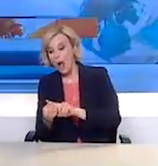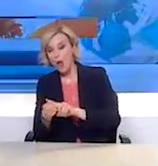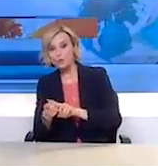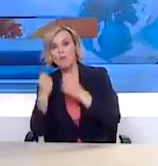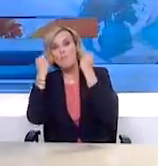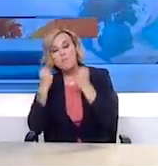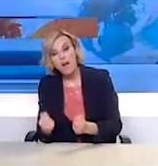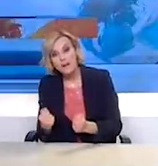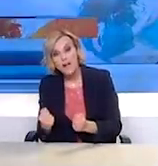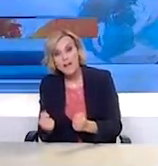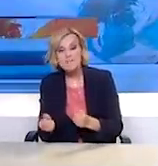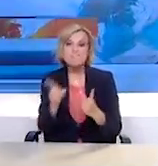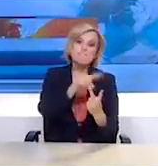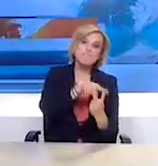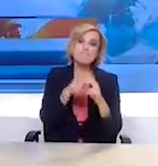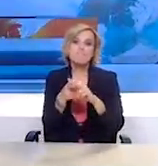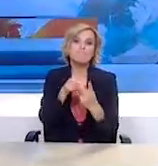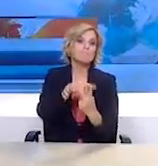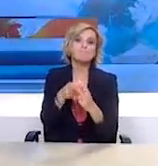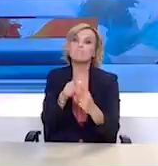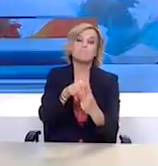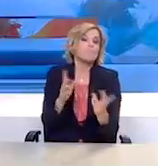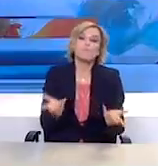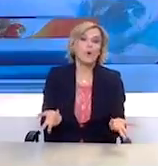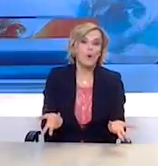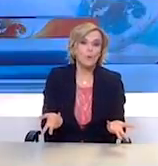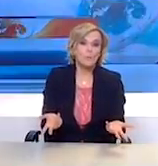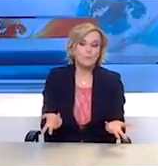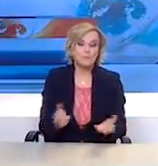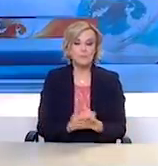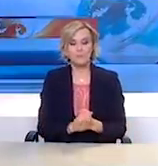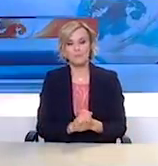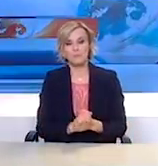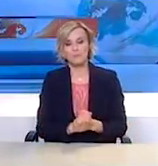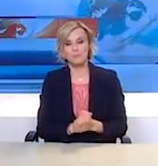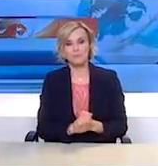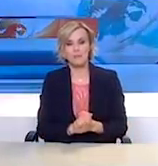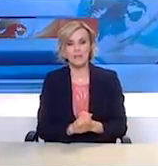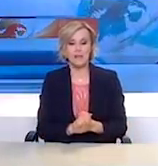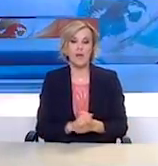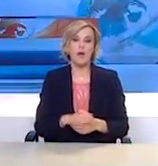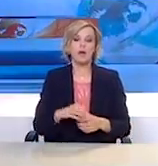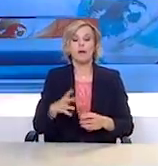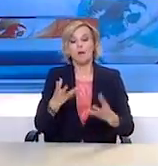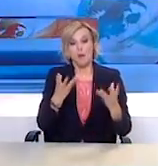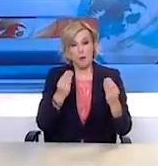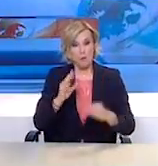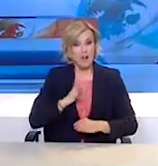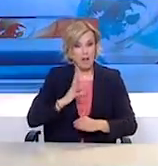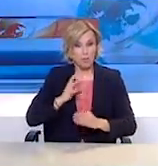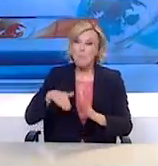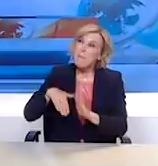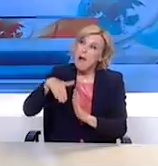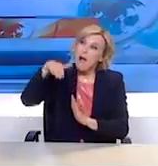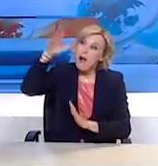που ξέρουμε είναι ότι υπάρχει και το ένα και το άλλο. Επίσης ξέρουμε ότι αυτοί που έχουν αυξημένη ηλικία και παράγοντες